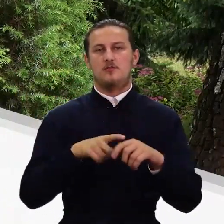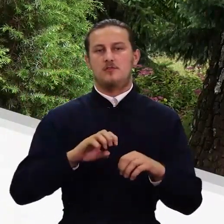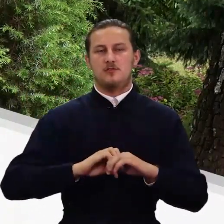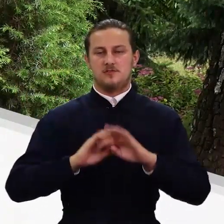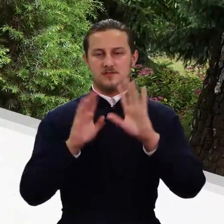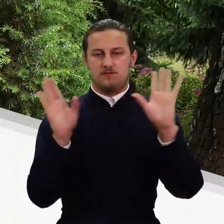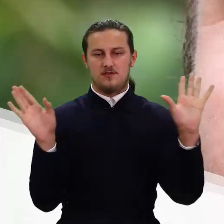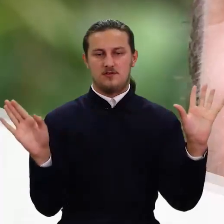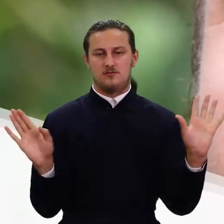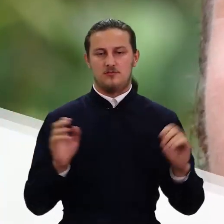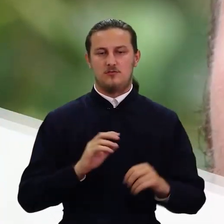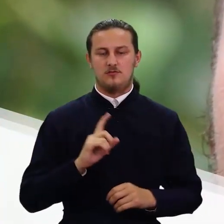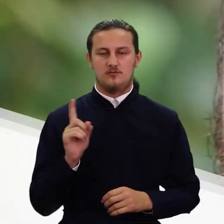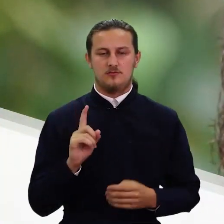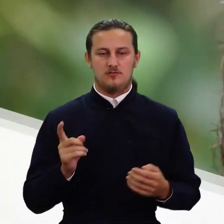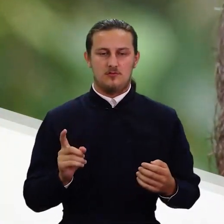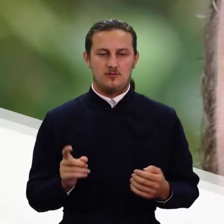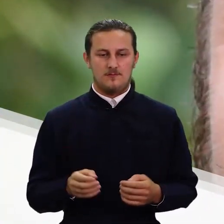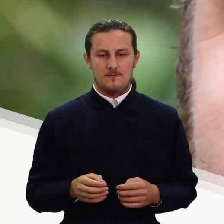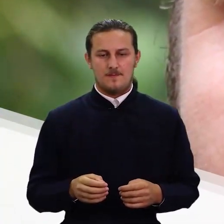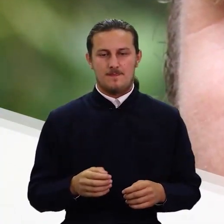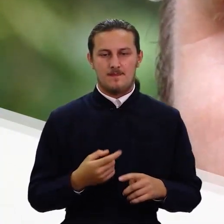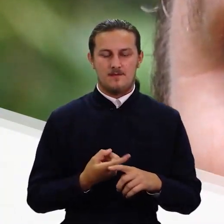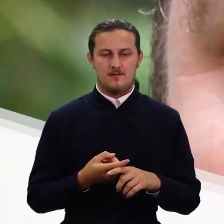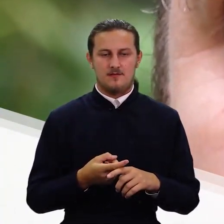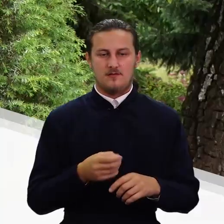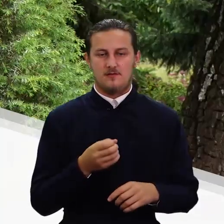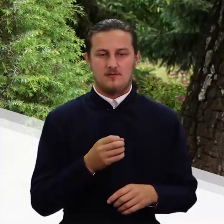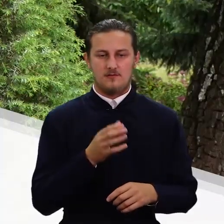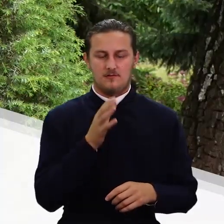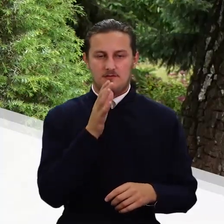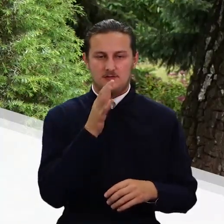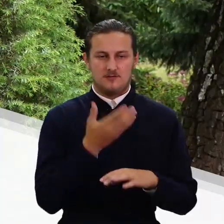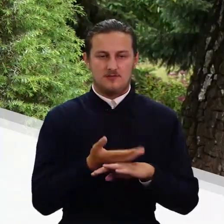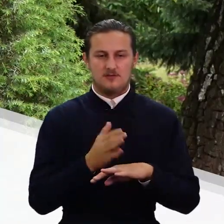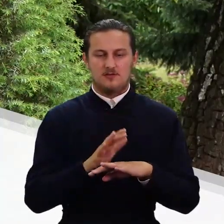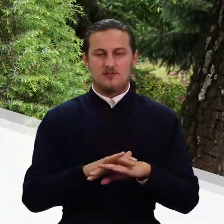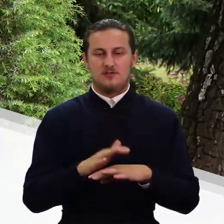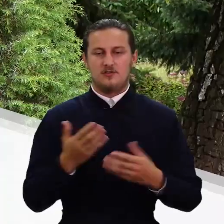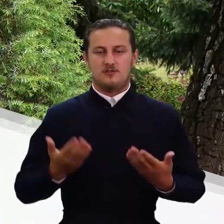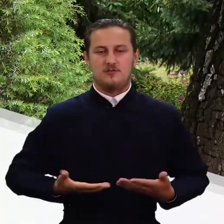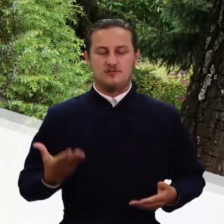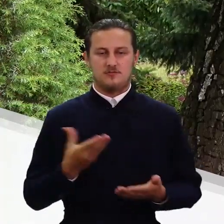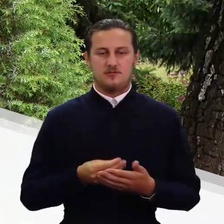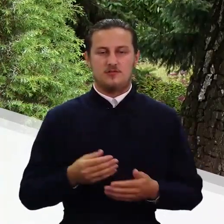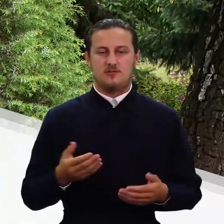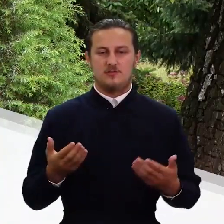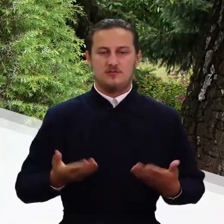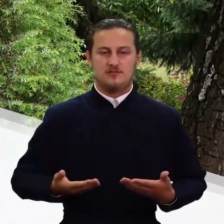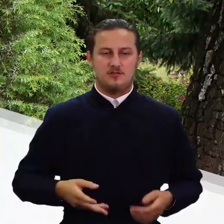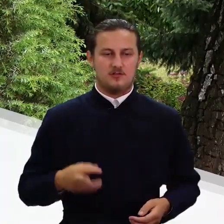умовах прожив все своє життя. Я вже за 2 місяці знаю конкретні випадки, коли преподобний Нікіфор